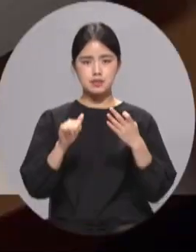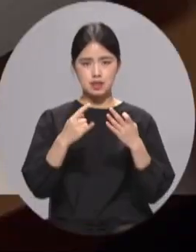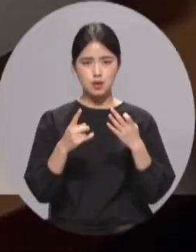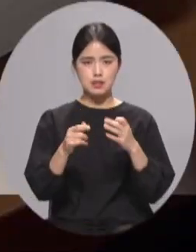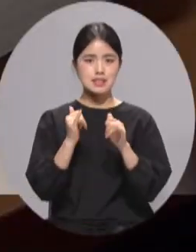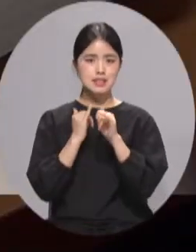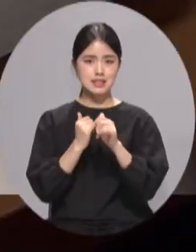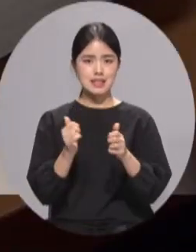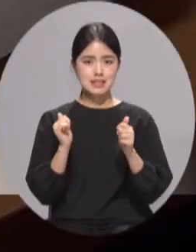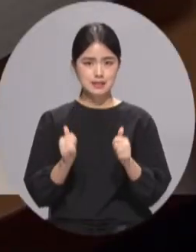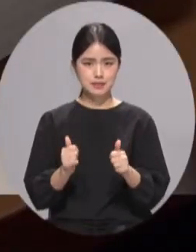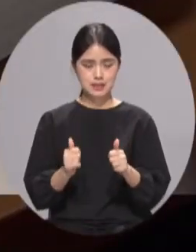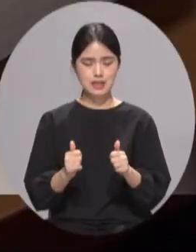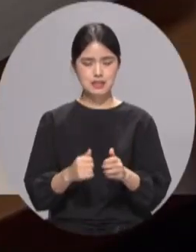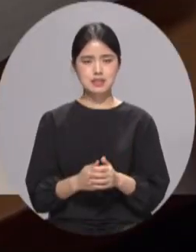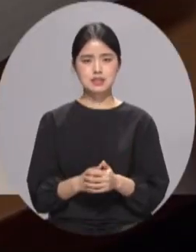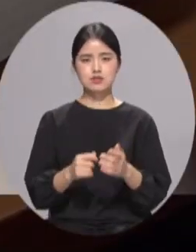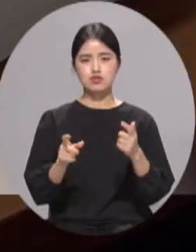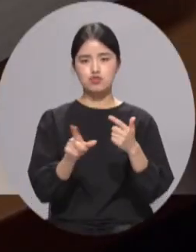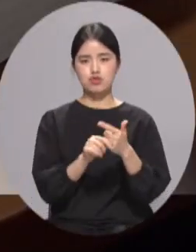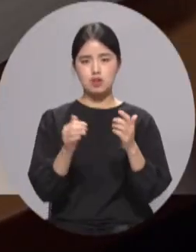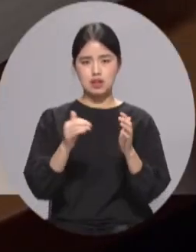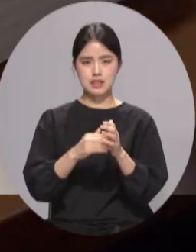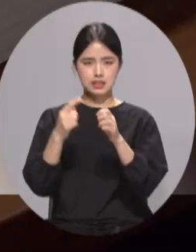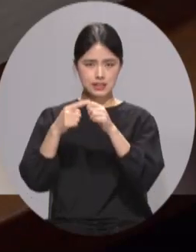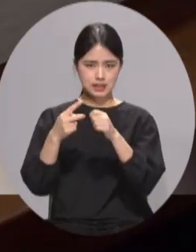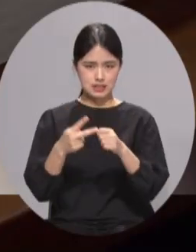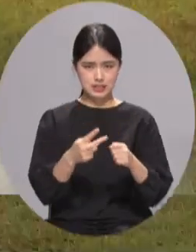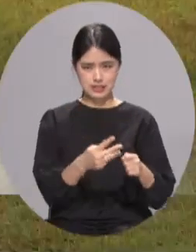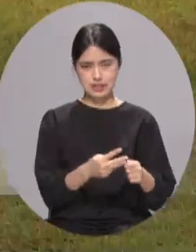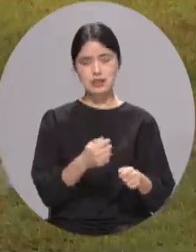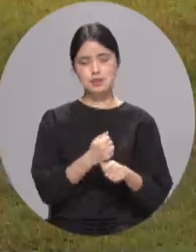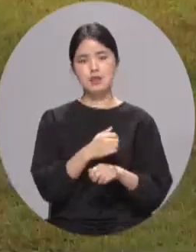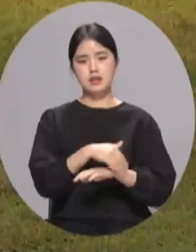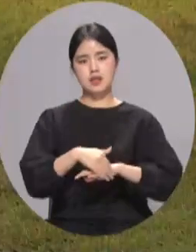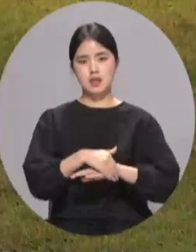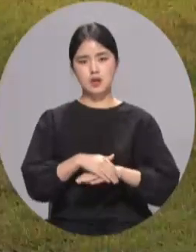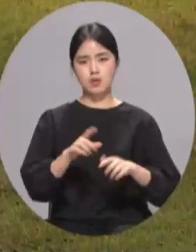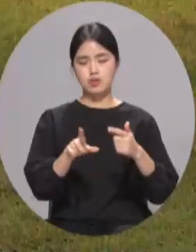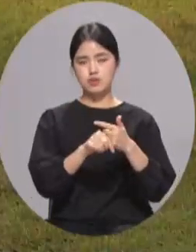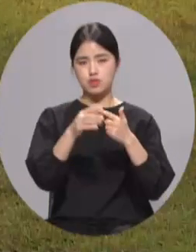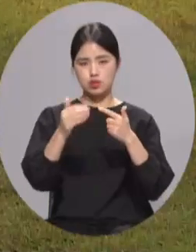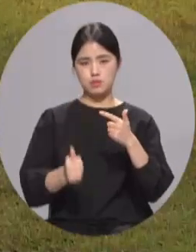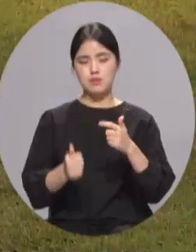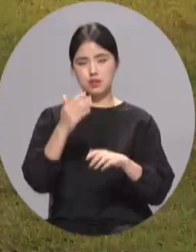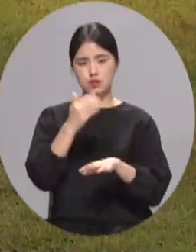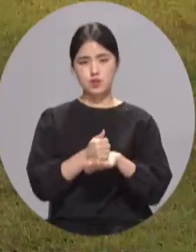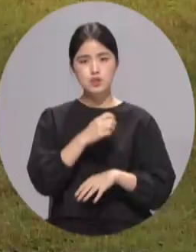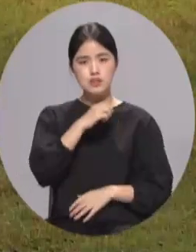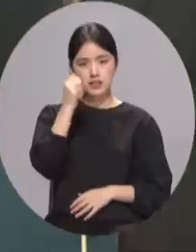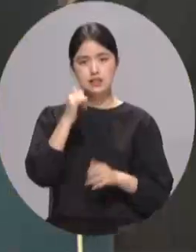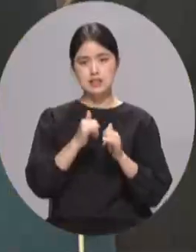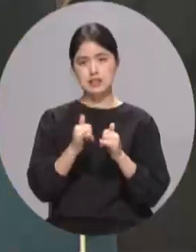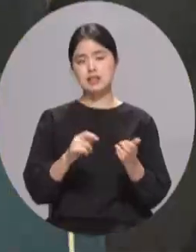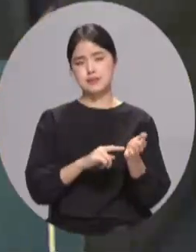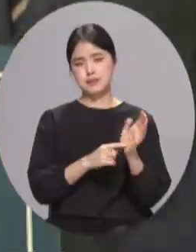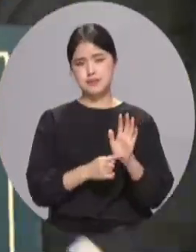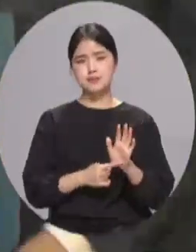문학상 심사는 다음 달까지 3차례에 걸쳐 진행될 계획이며 오는 6월 말 최종 당선작을 선정합니다.